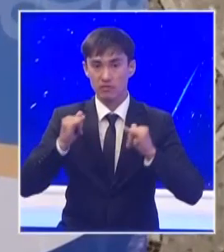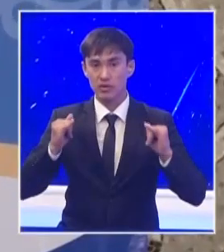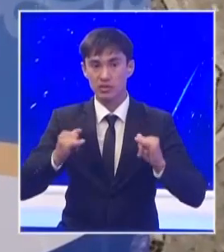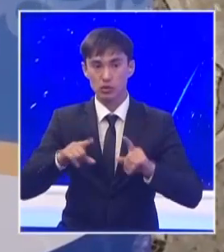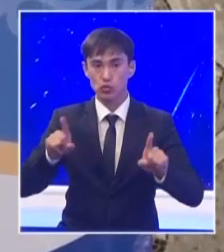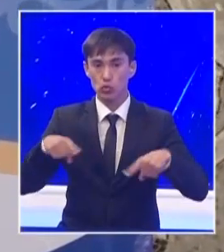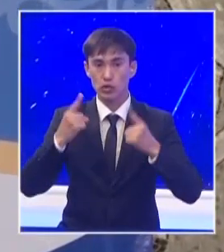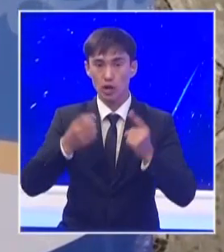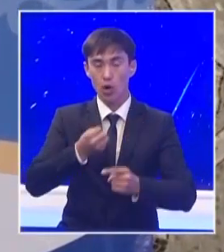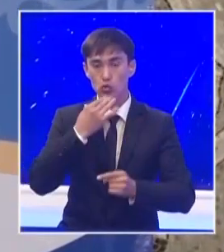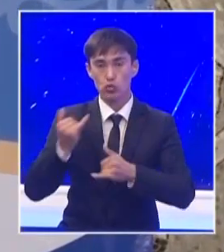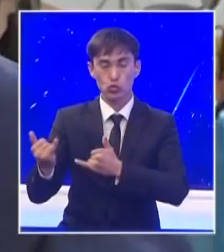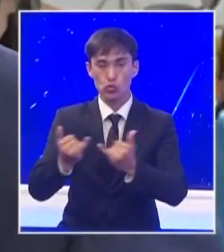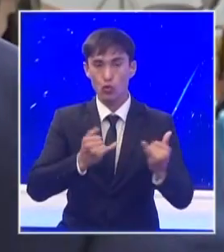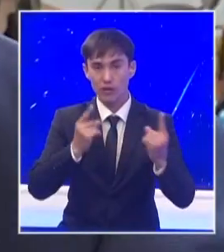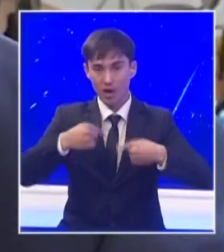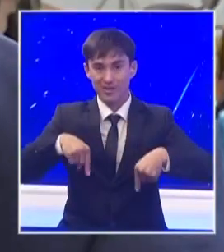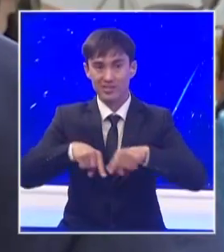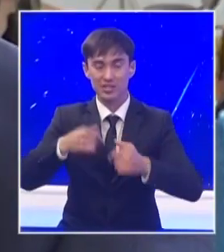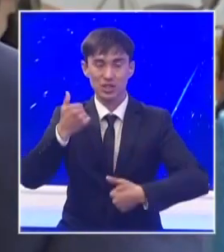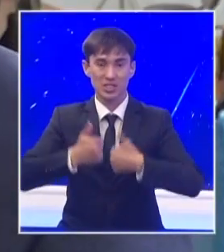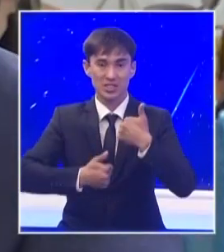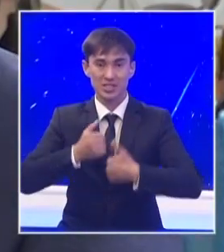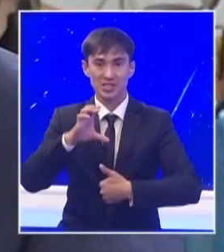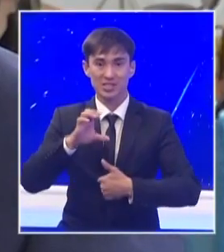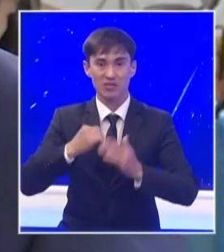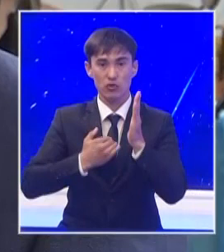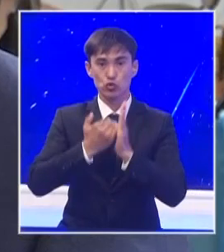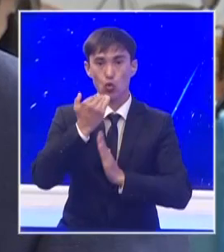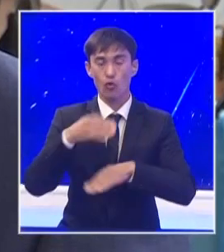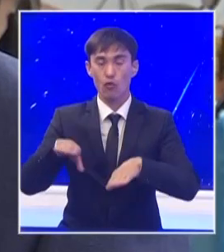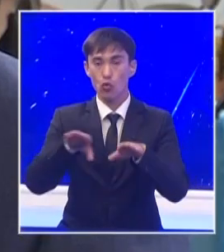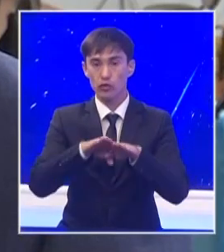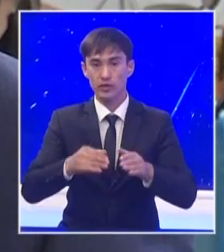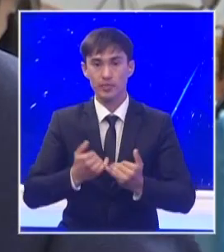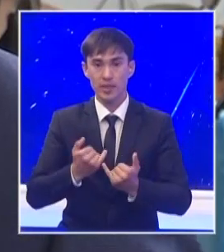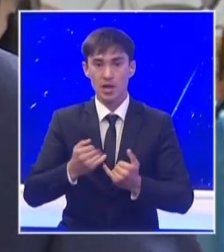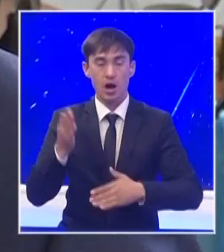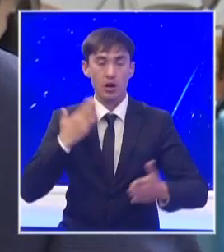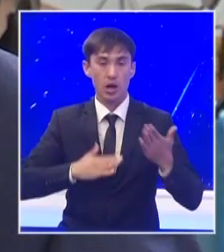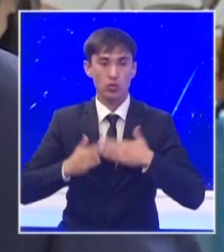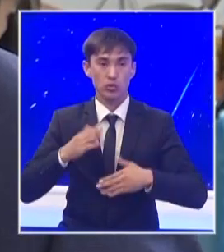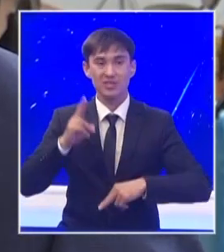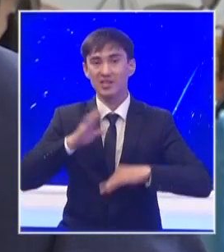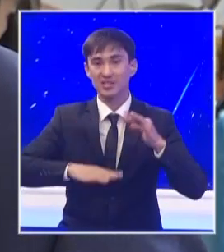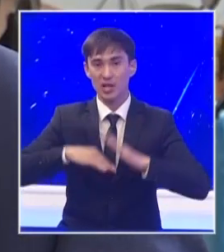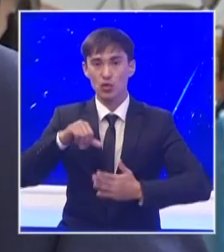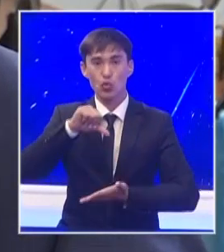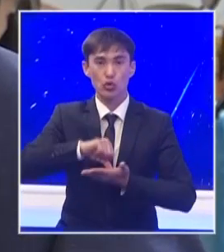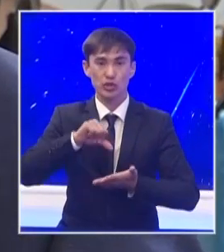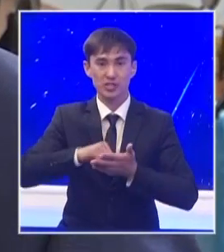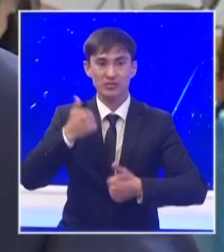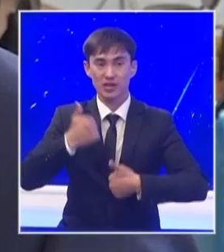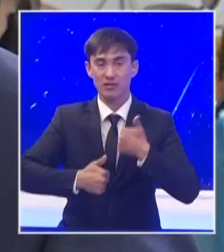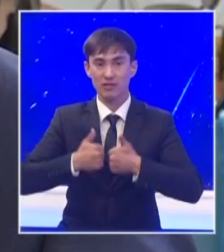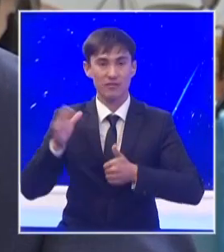созданы очень хорошие условия для организации состязания самого высокого уровня. Радует и настроение участников